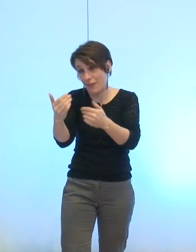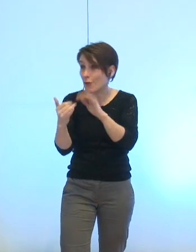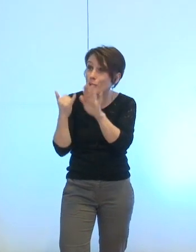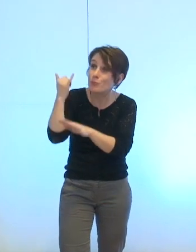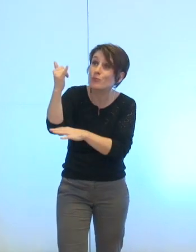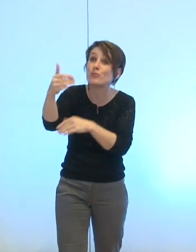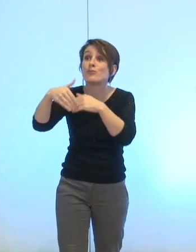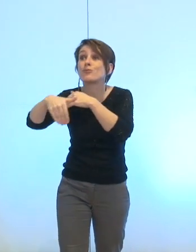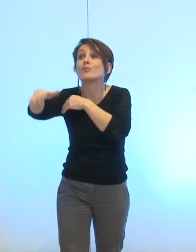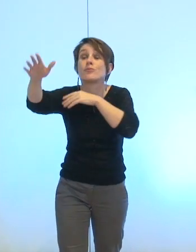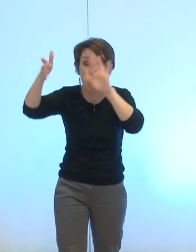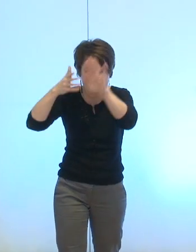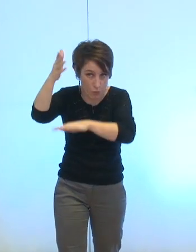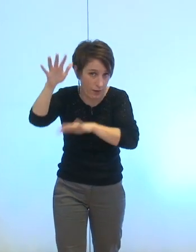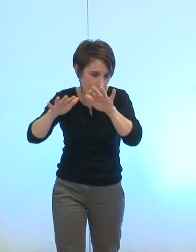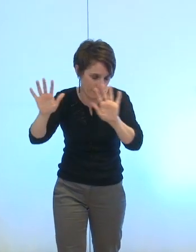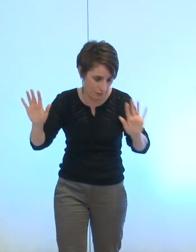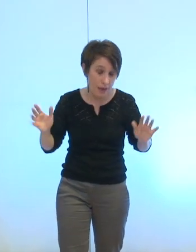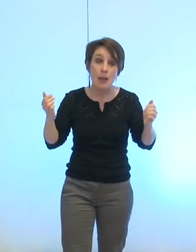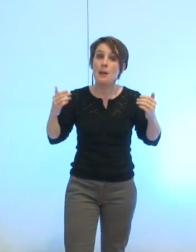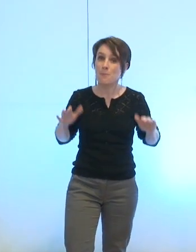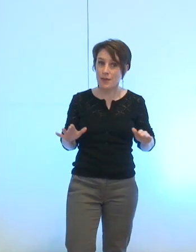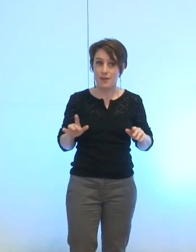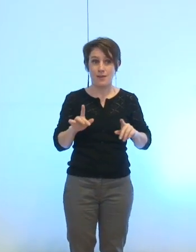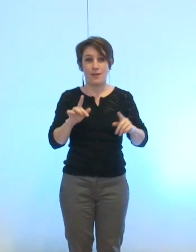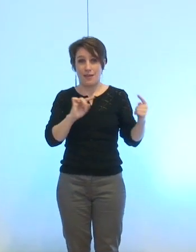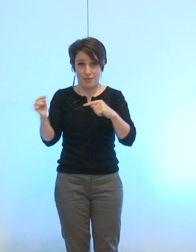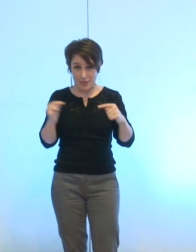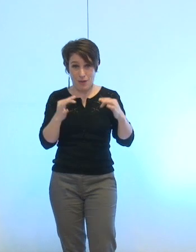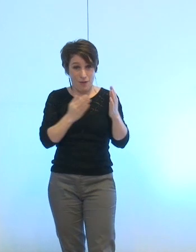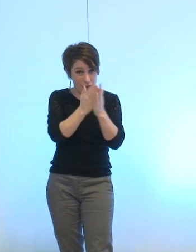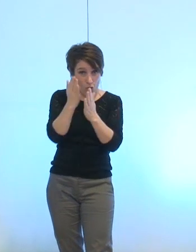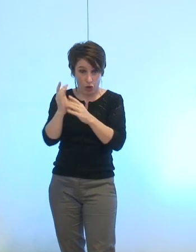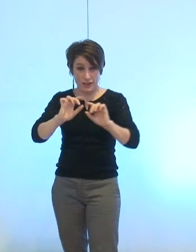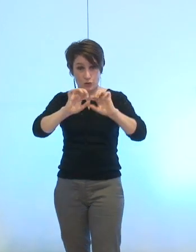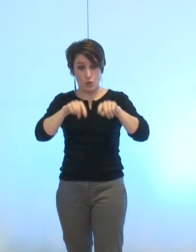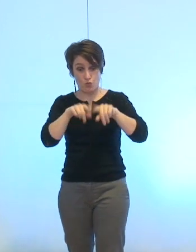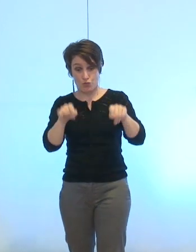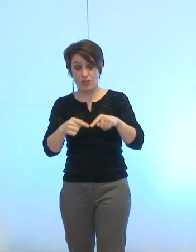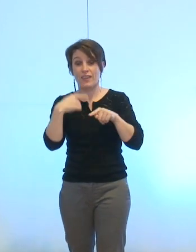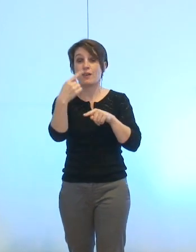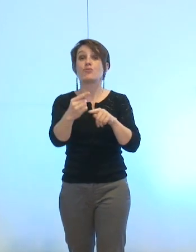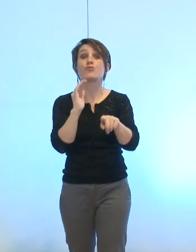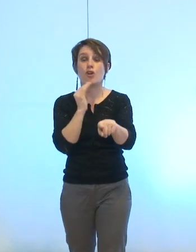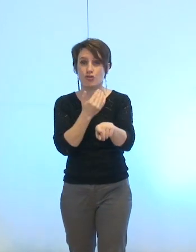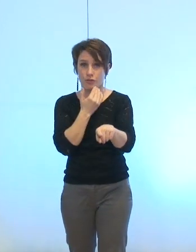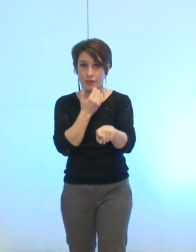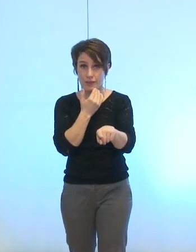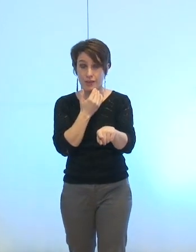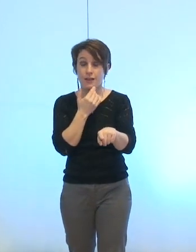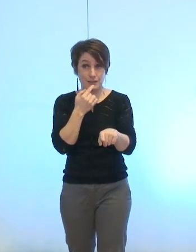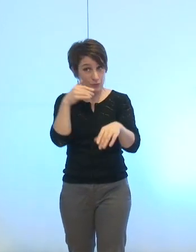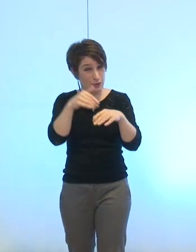mais de fait le débat d'orientation budgétaire de janvier nous amènera à parler de la ligne budgétaire non seulement pour l'année